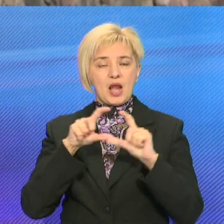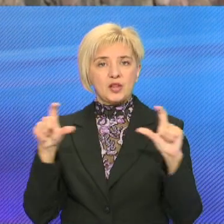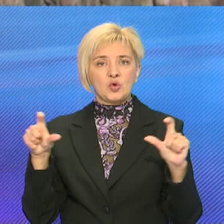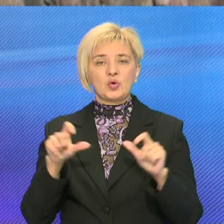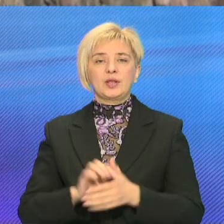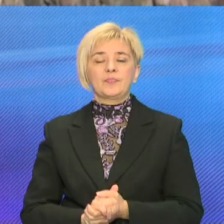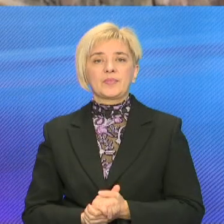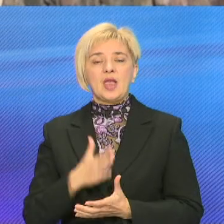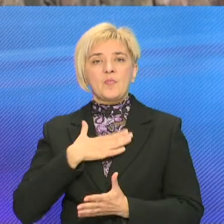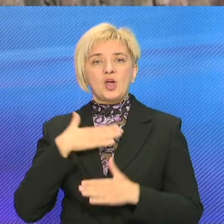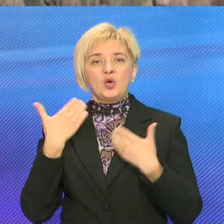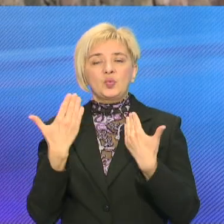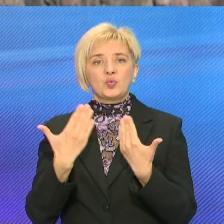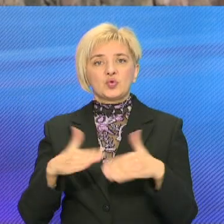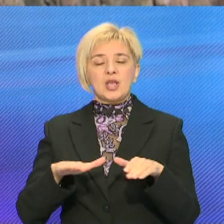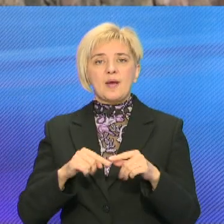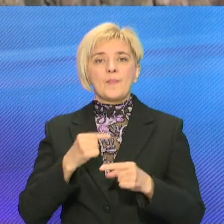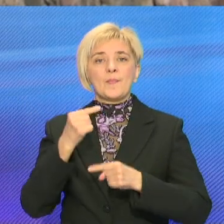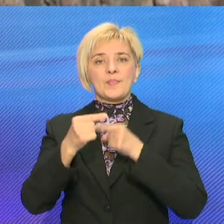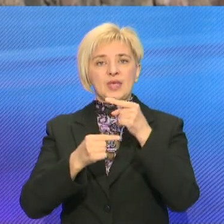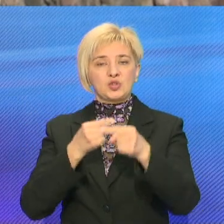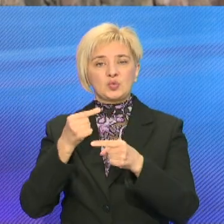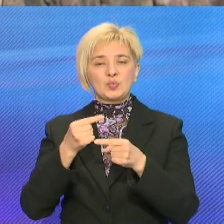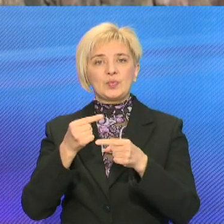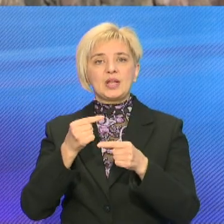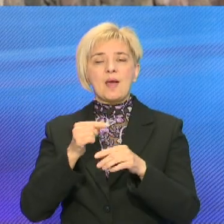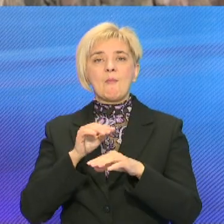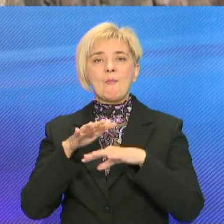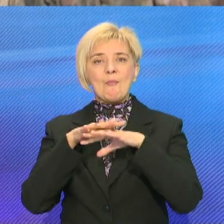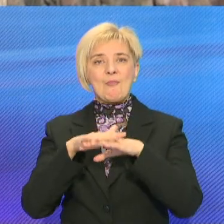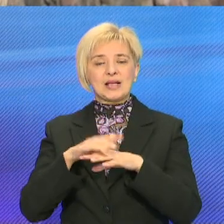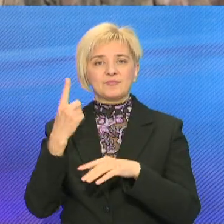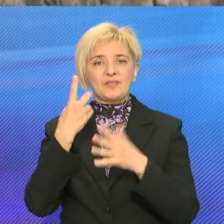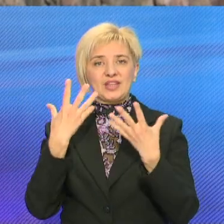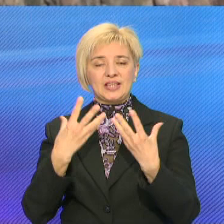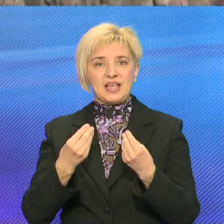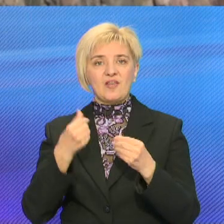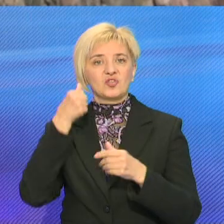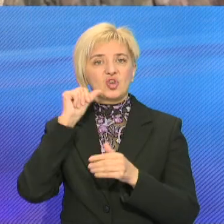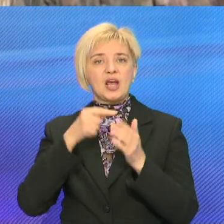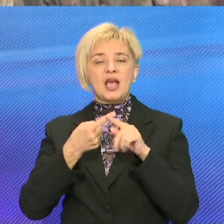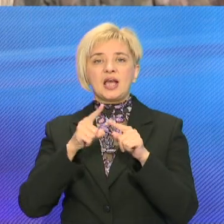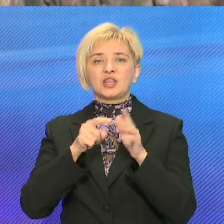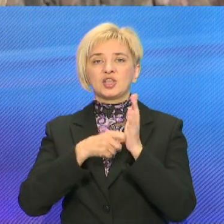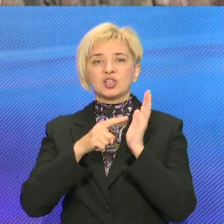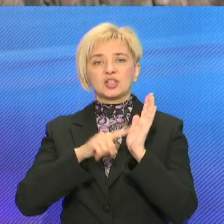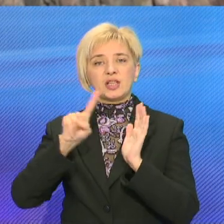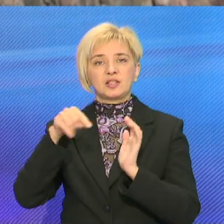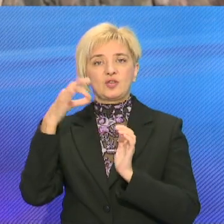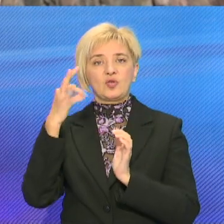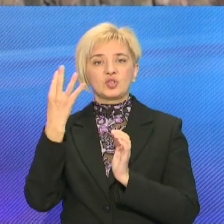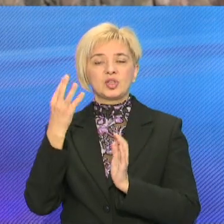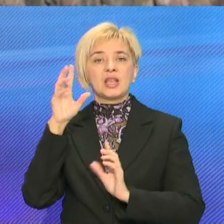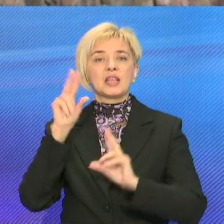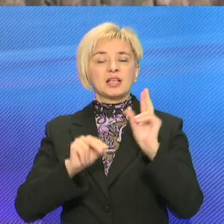Мы уже переступили базис с первого дня заготовки. Вчера это 16.04. Надеемся, что и